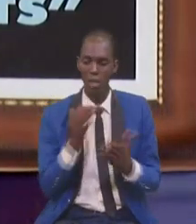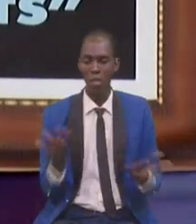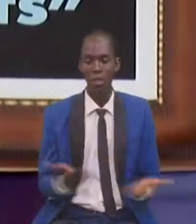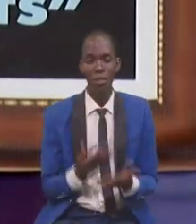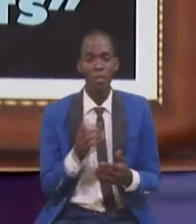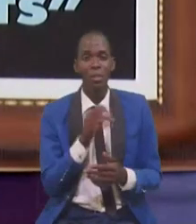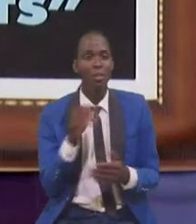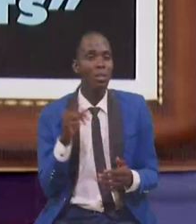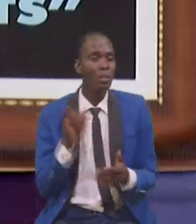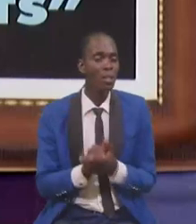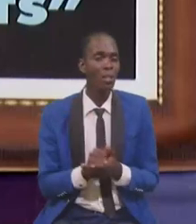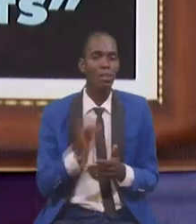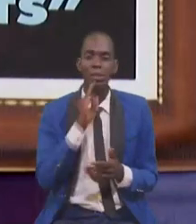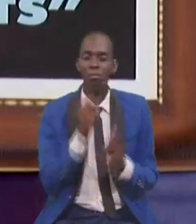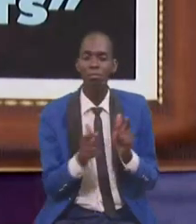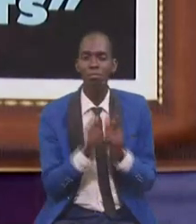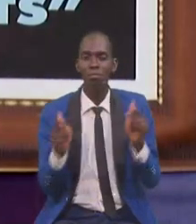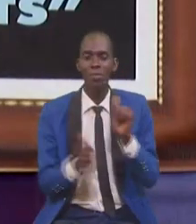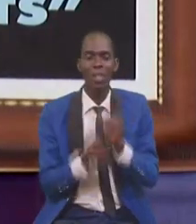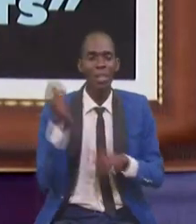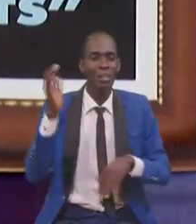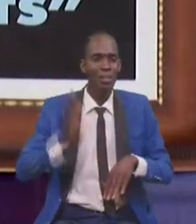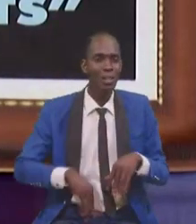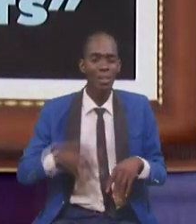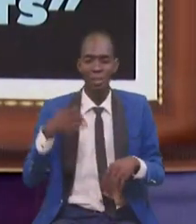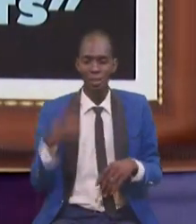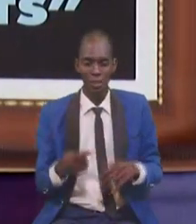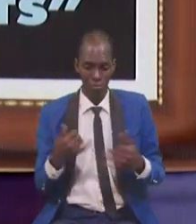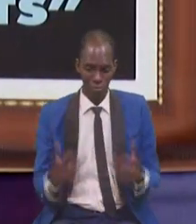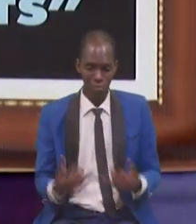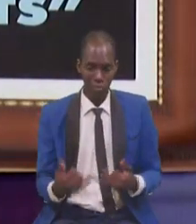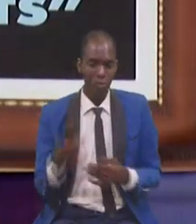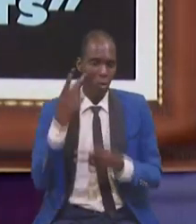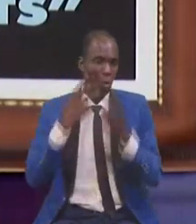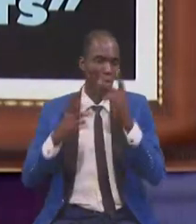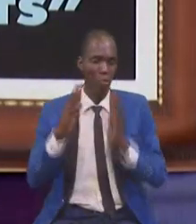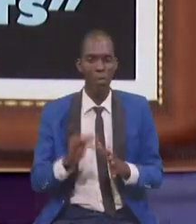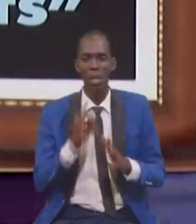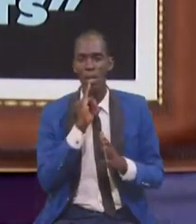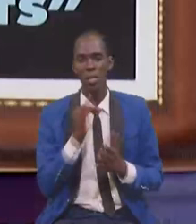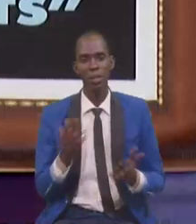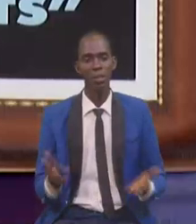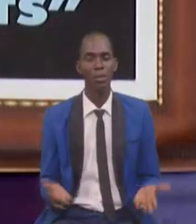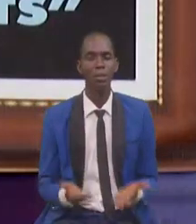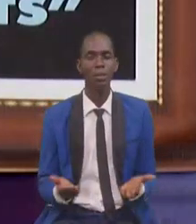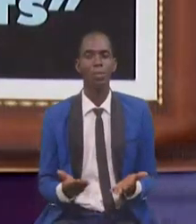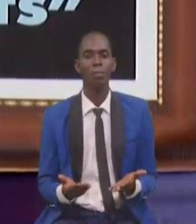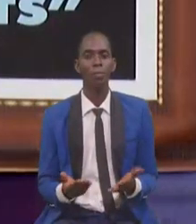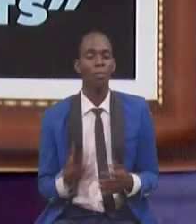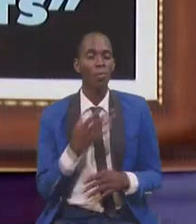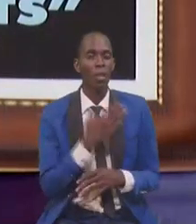les gens, les prophètes de l'Ancien Testament. Il y a ici plus grand que les